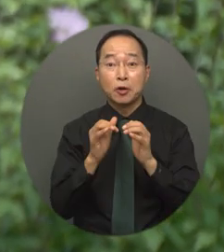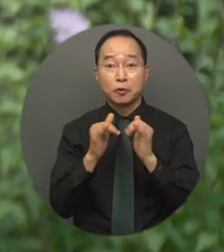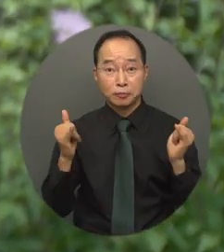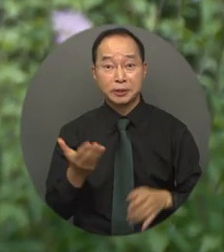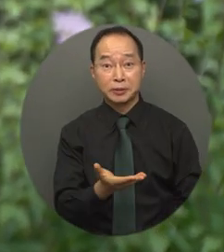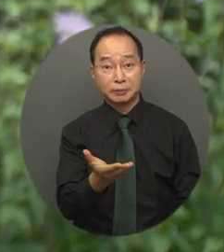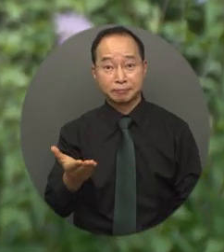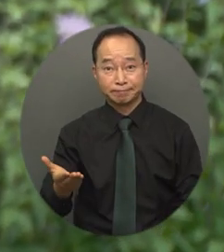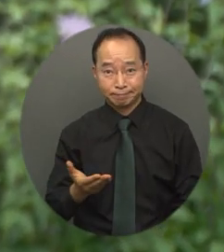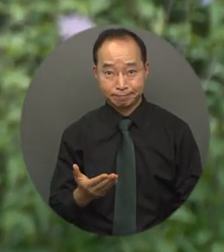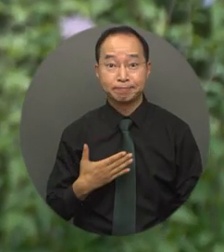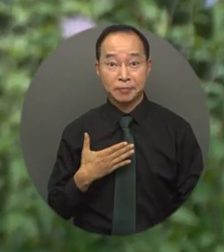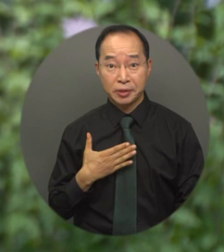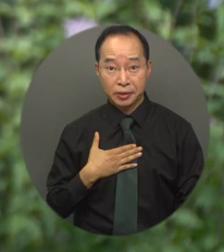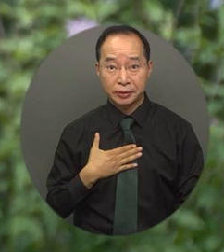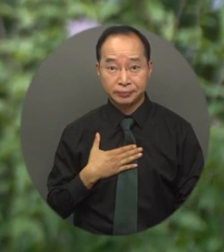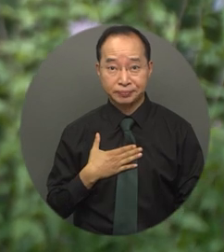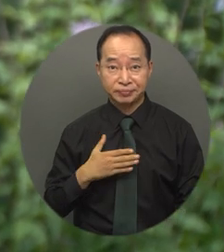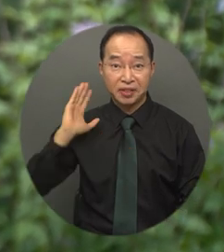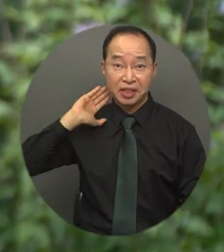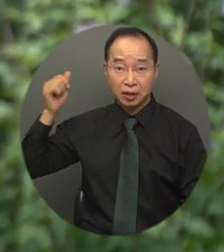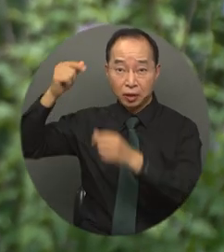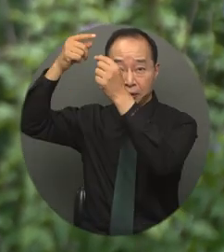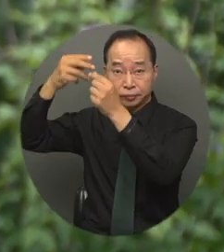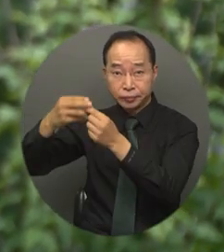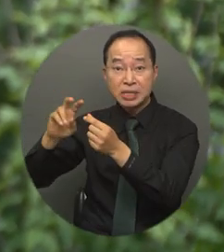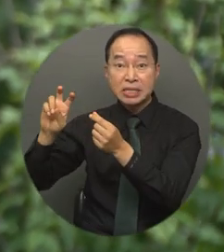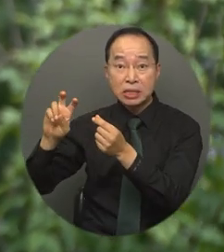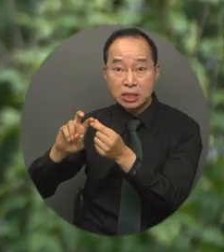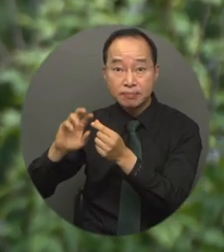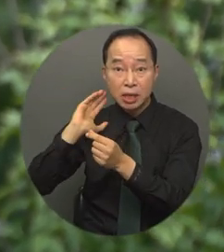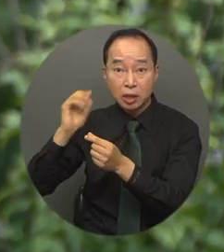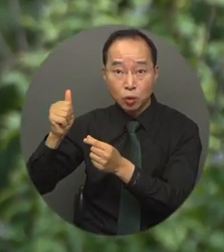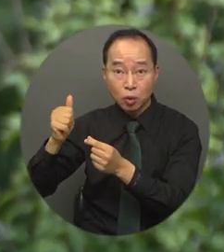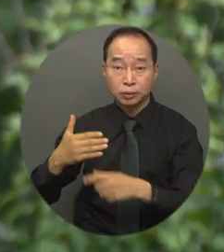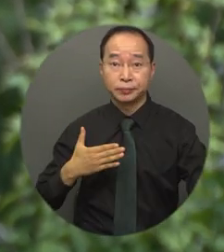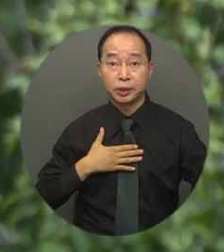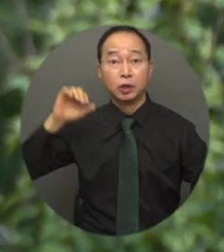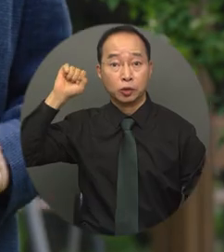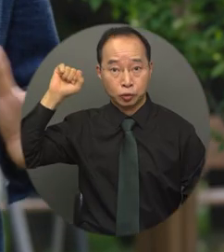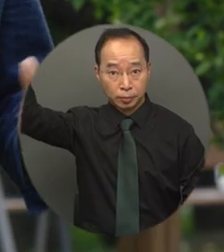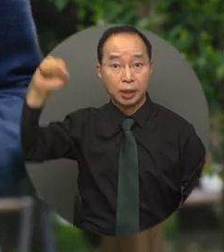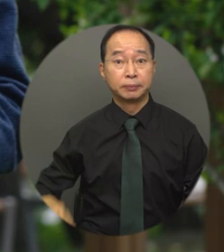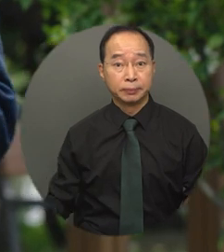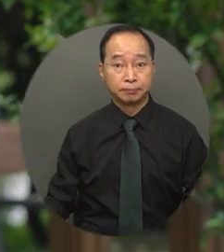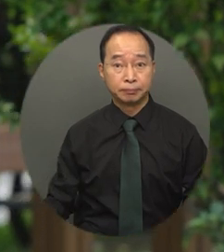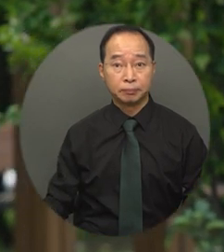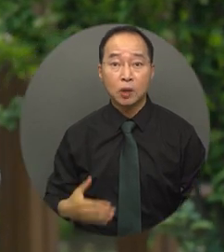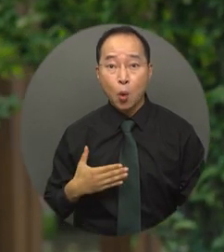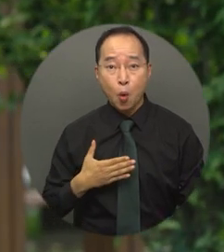국민 여러분, 저는 제20대 대통령 선거에 출마합니다. 저는